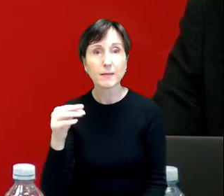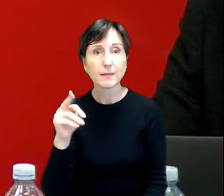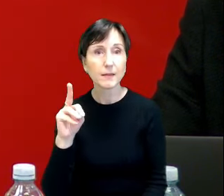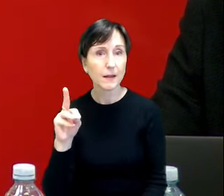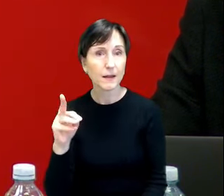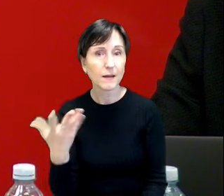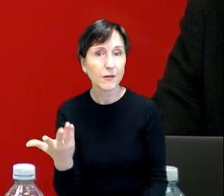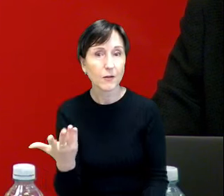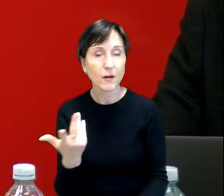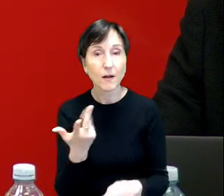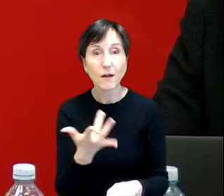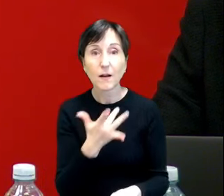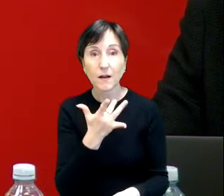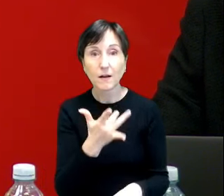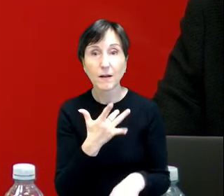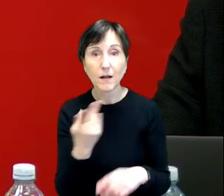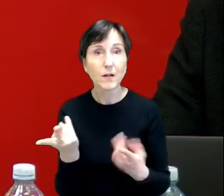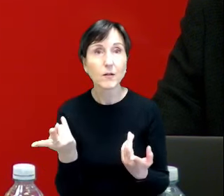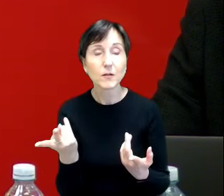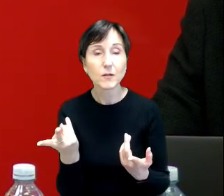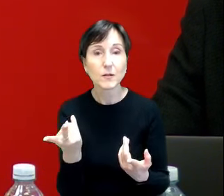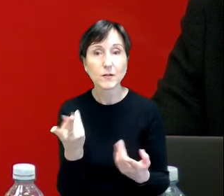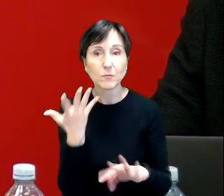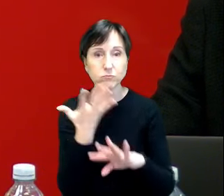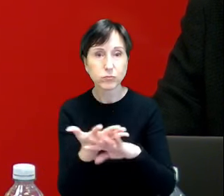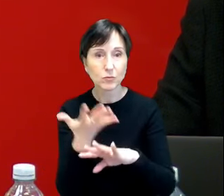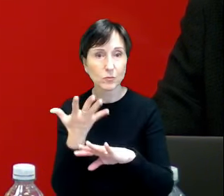kortelėm kur priežastys yra